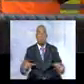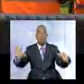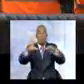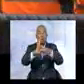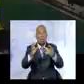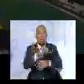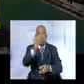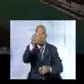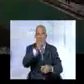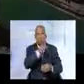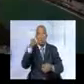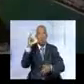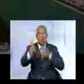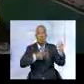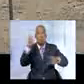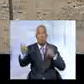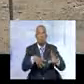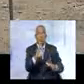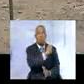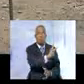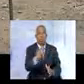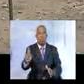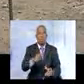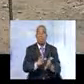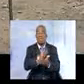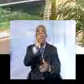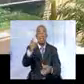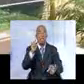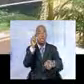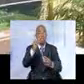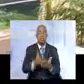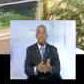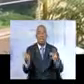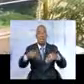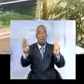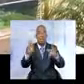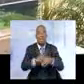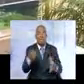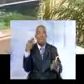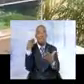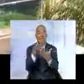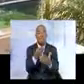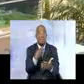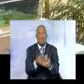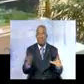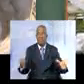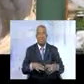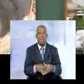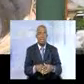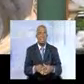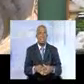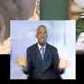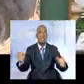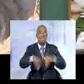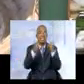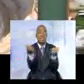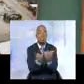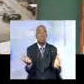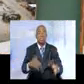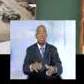partenariat public-privé ou PPP, c'est le mode de financement faisant intervenir un prestataire privé pour financer et gérer un